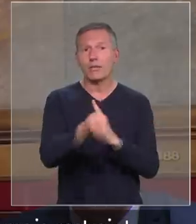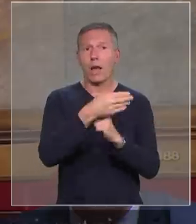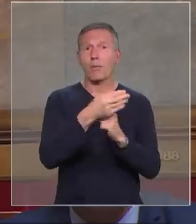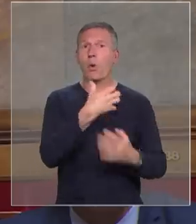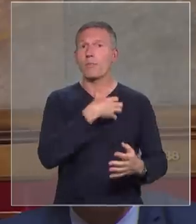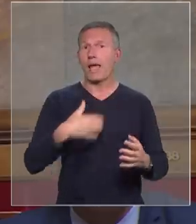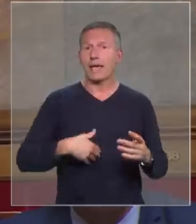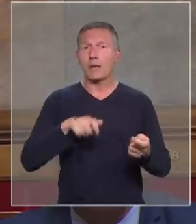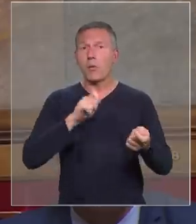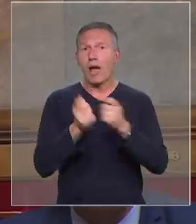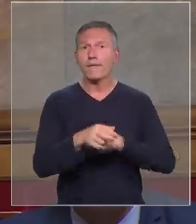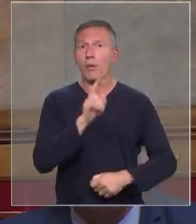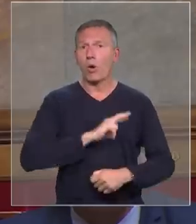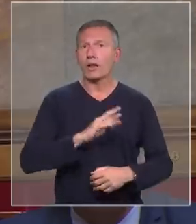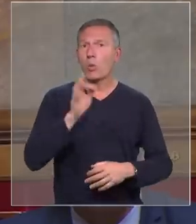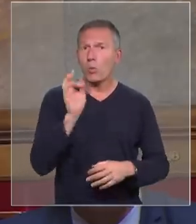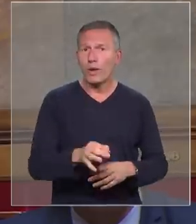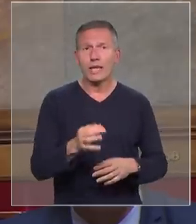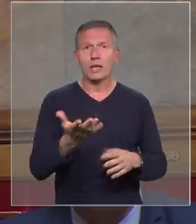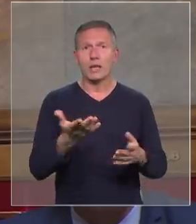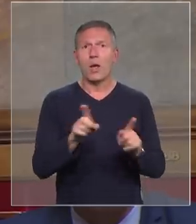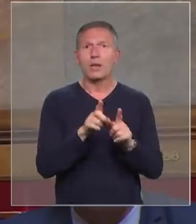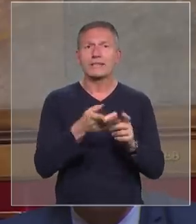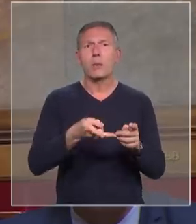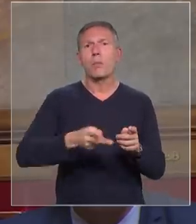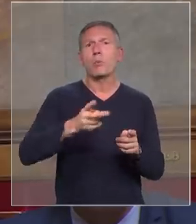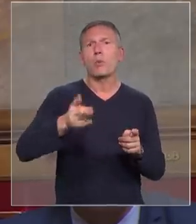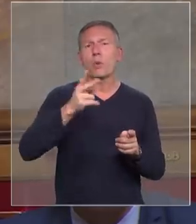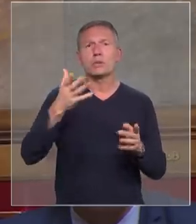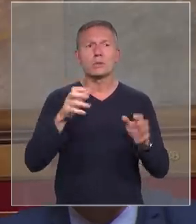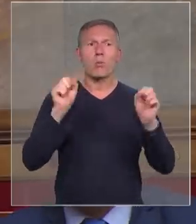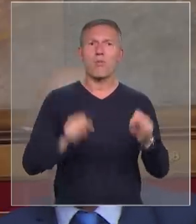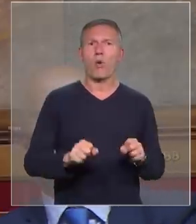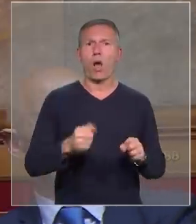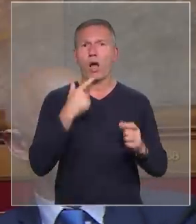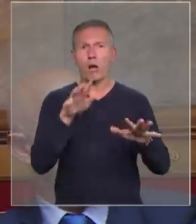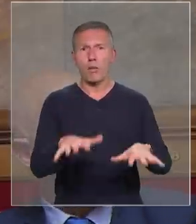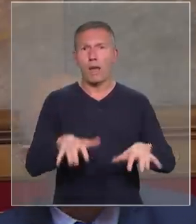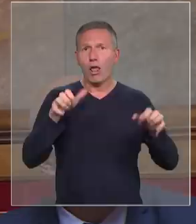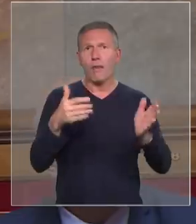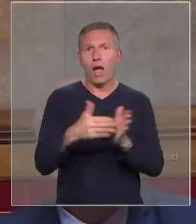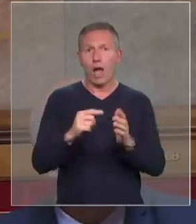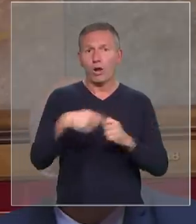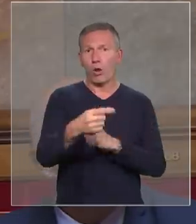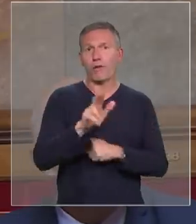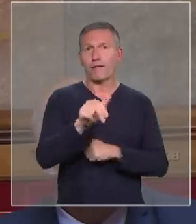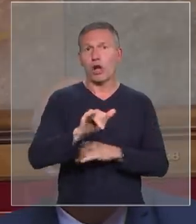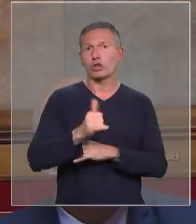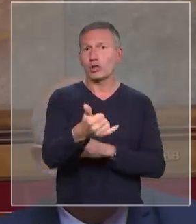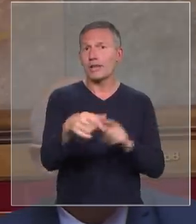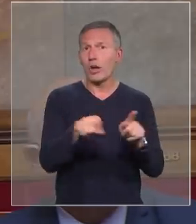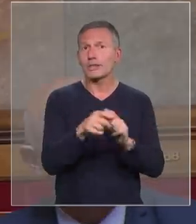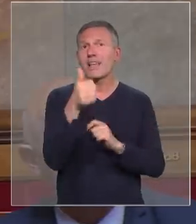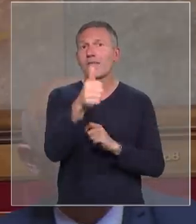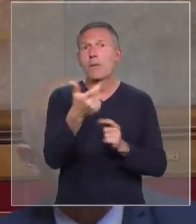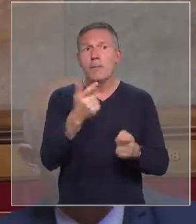les réformes des retraites dont personne ne veut, le contournement toujours plus indécent des pouvoirs parlementaires dont nous aurons encore une brillante illustration ce jeudi. Si vous